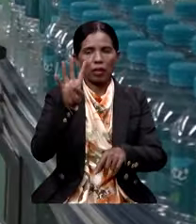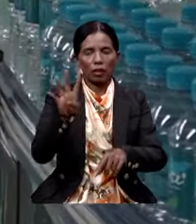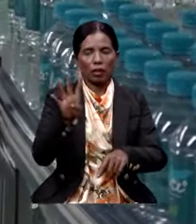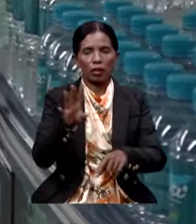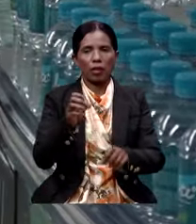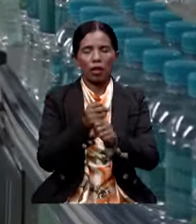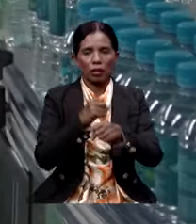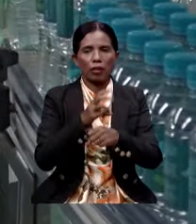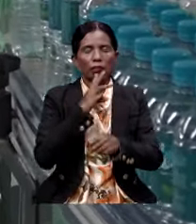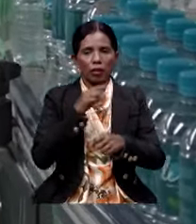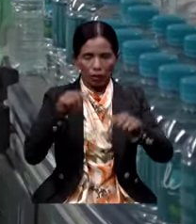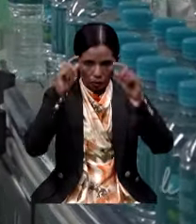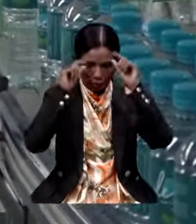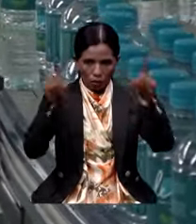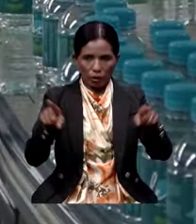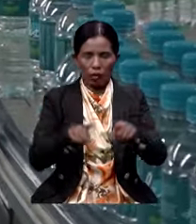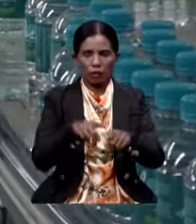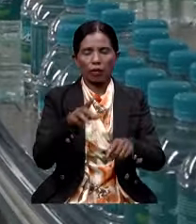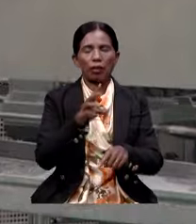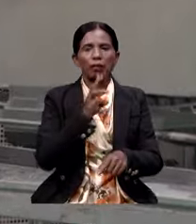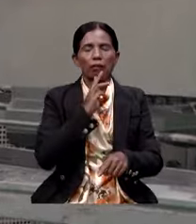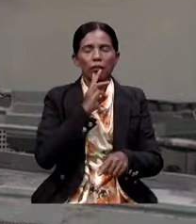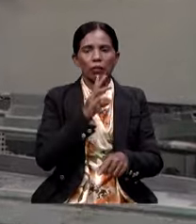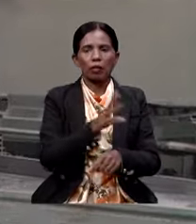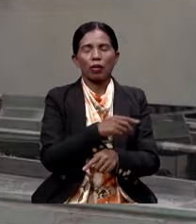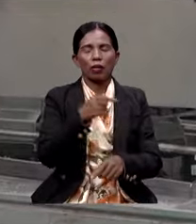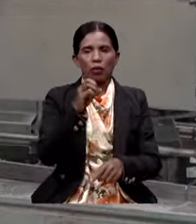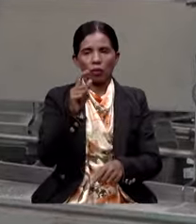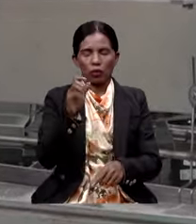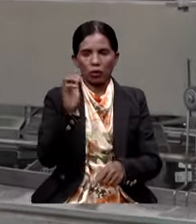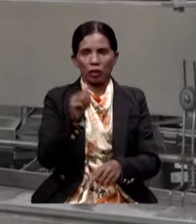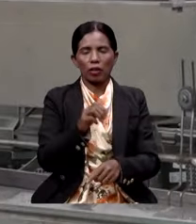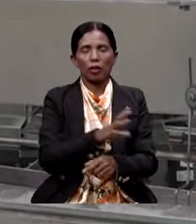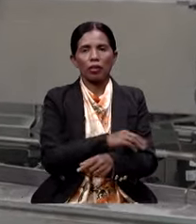be ia Timor Leste hanesan aqua fresca gota aqua fu